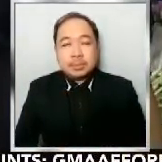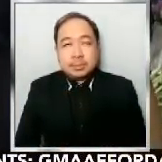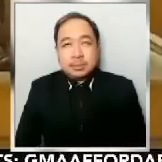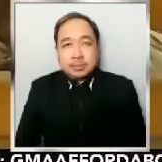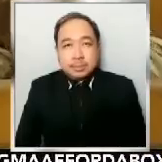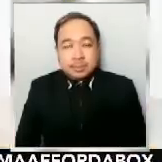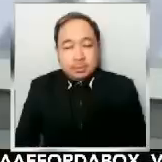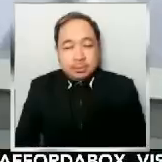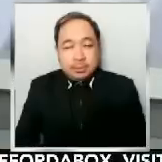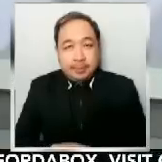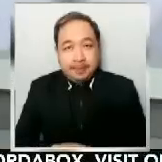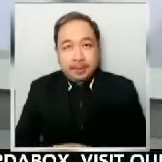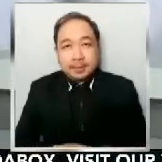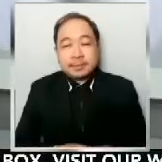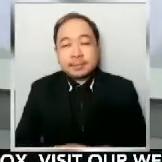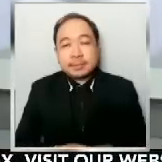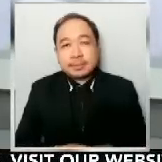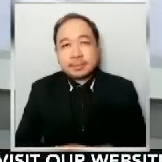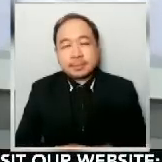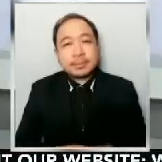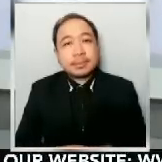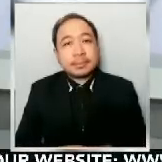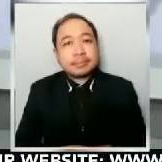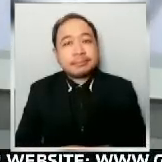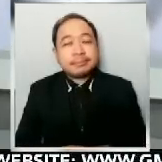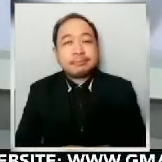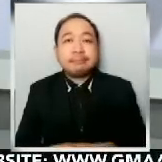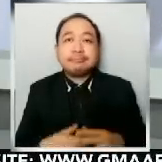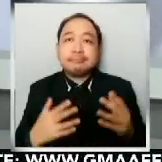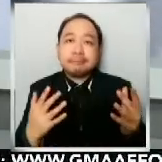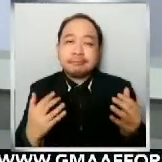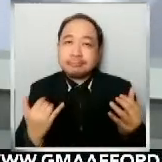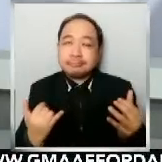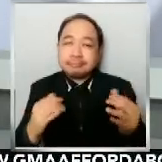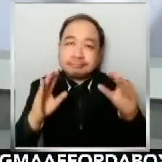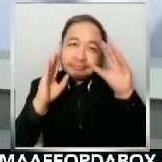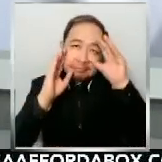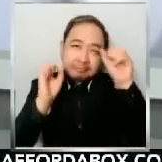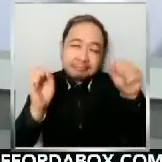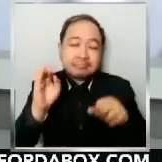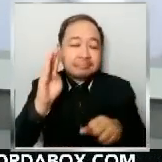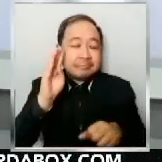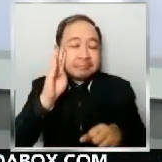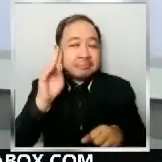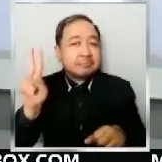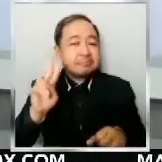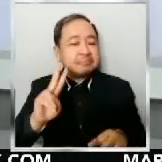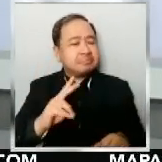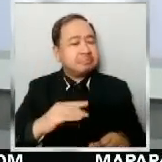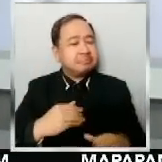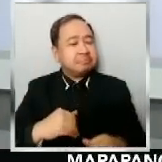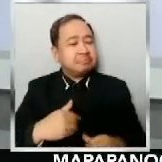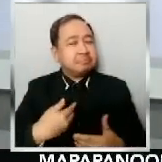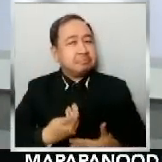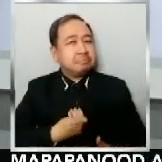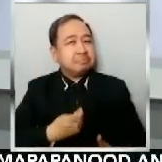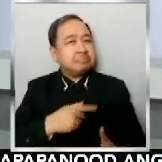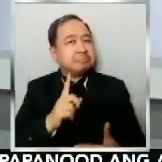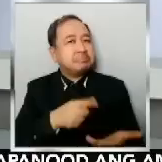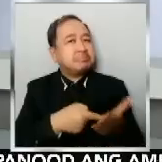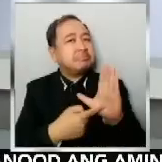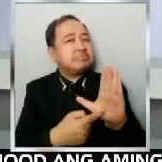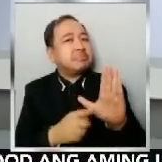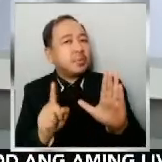oras. Heto naman ang ibinida ng Pangulo sa World Economic Forum sa Switzerland. Ang